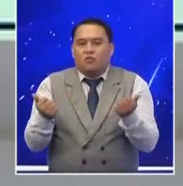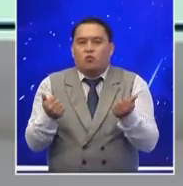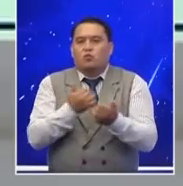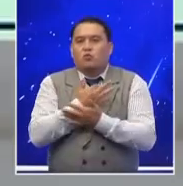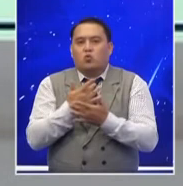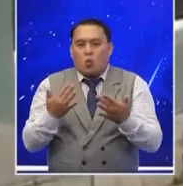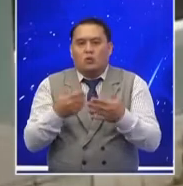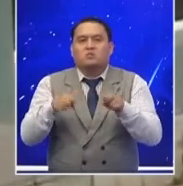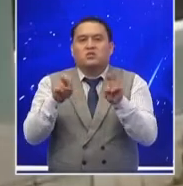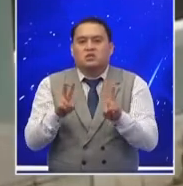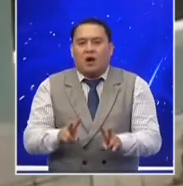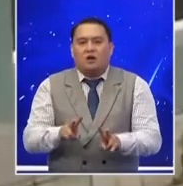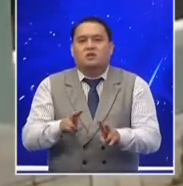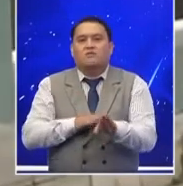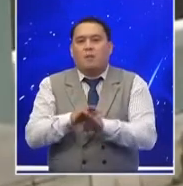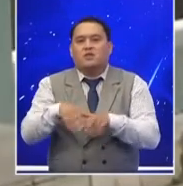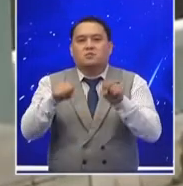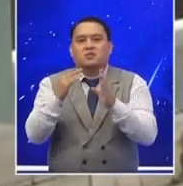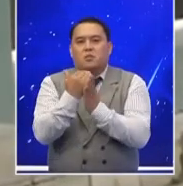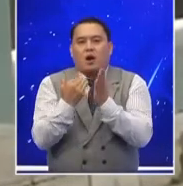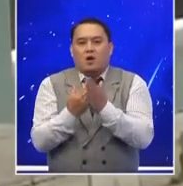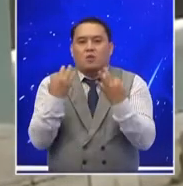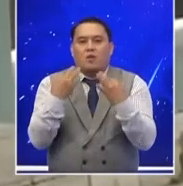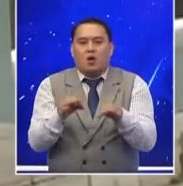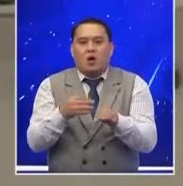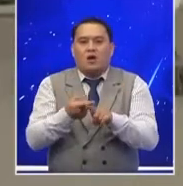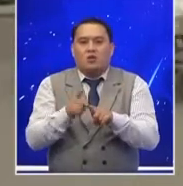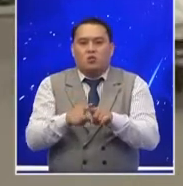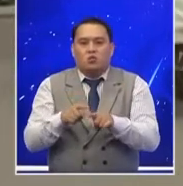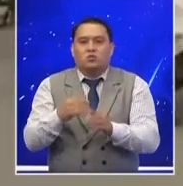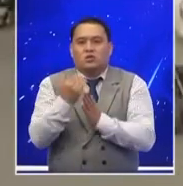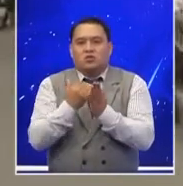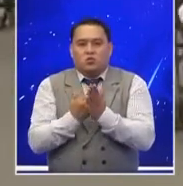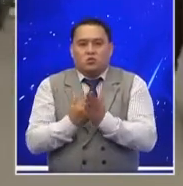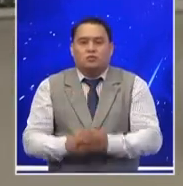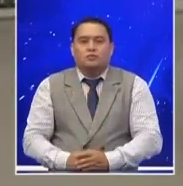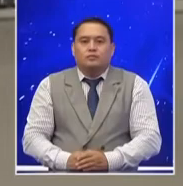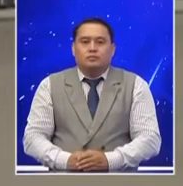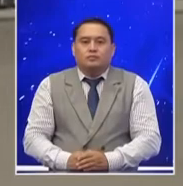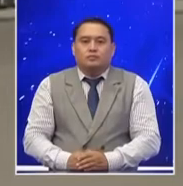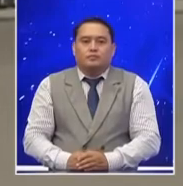По мнению специалистов, реализация спецпрограммы позволит снизить эту неутешительную статистику.